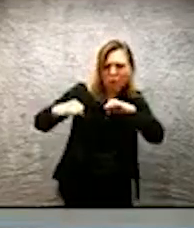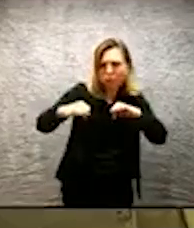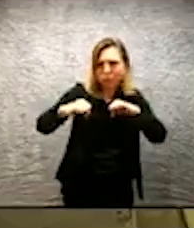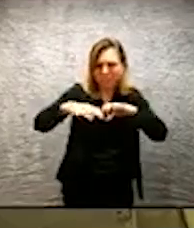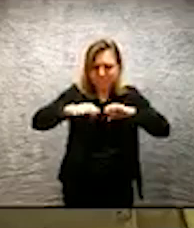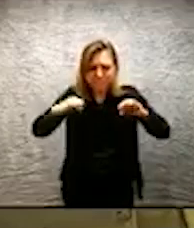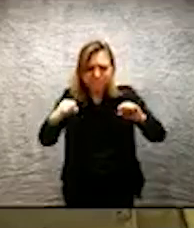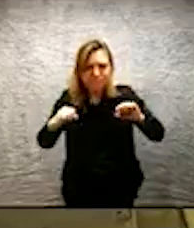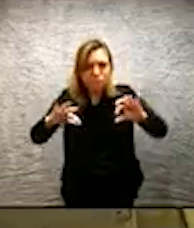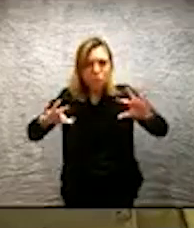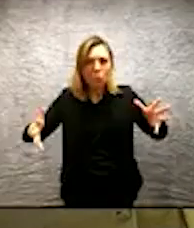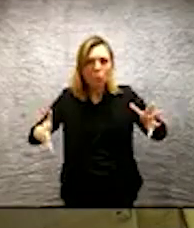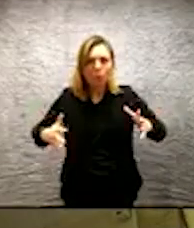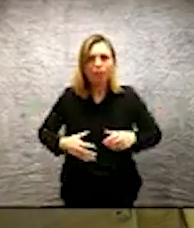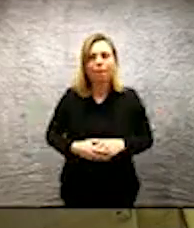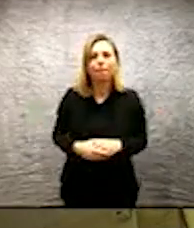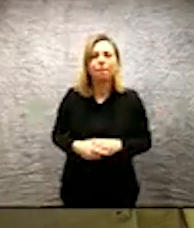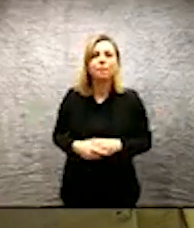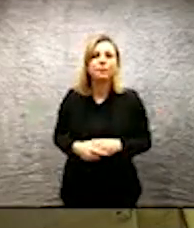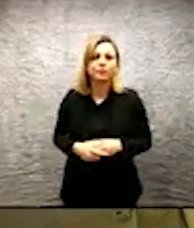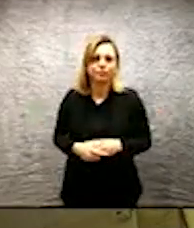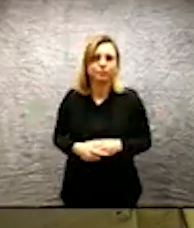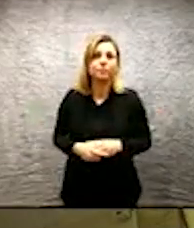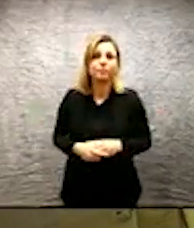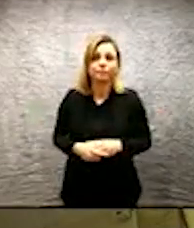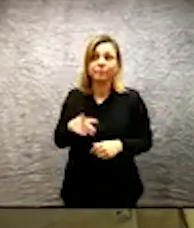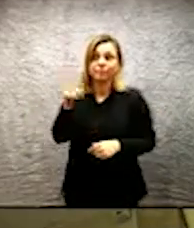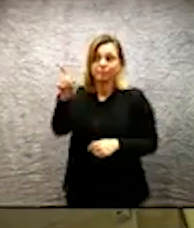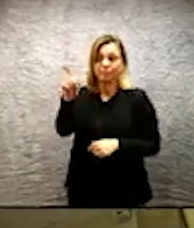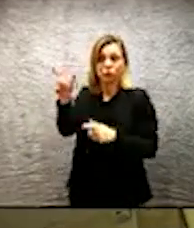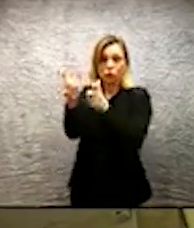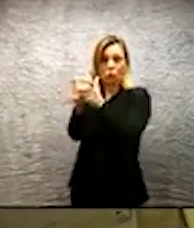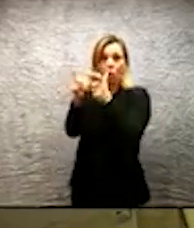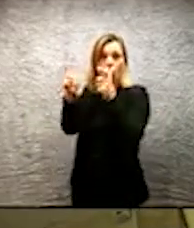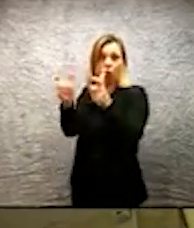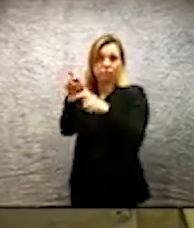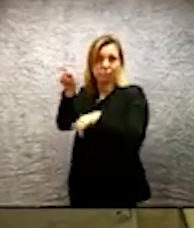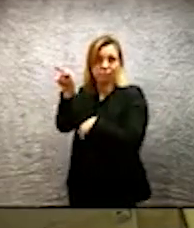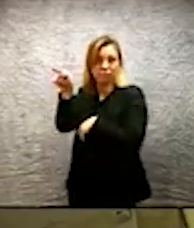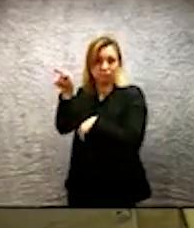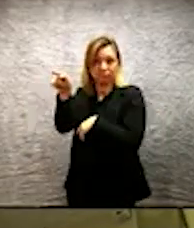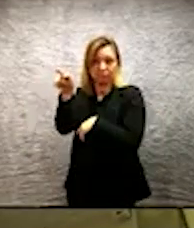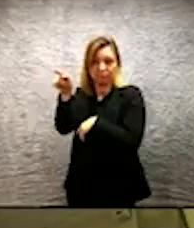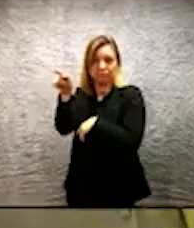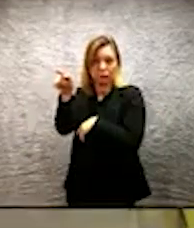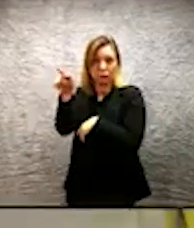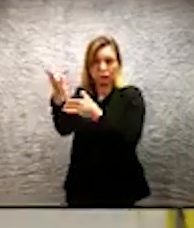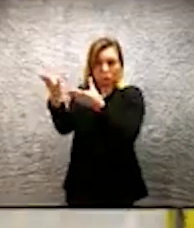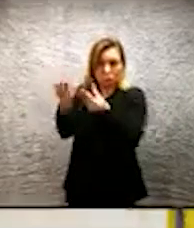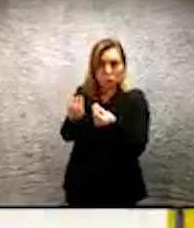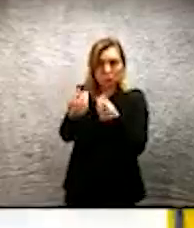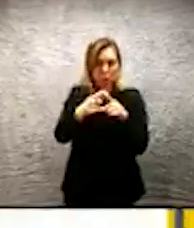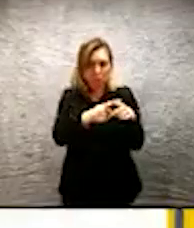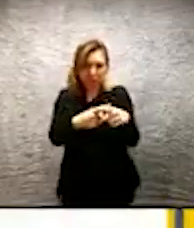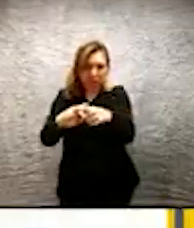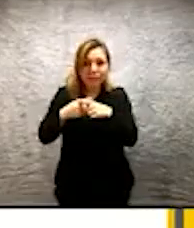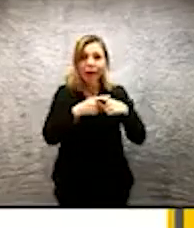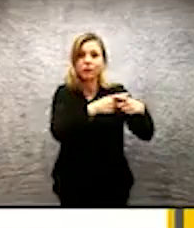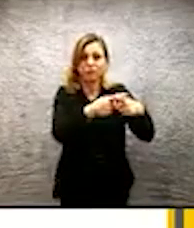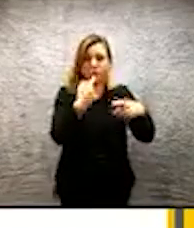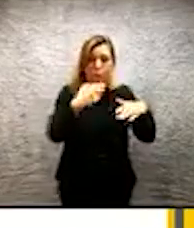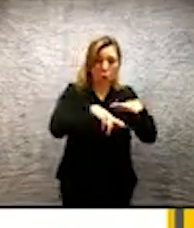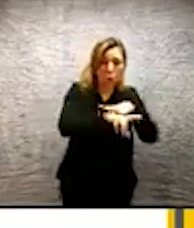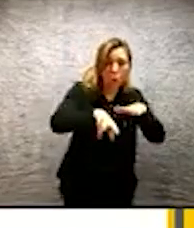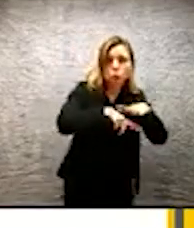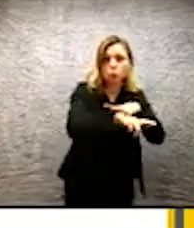l'entente, c'est finalement un organe qui va nous permettre de mutualiser en vue d'optimiser des ressources, qu'elles